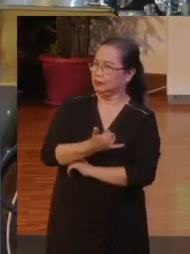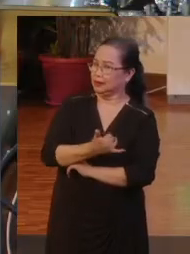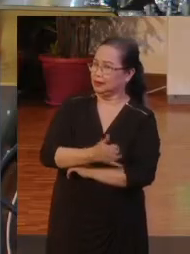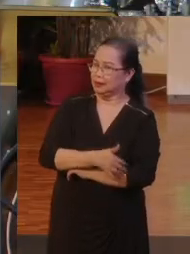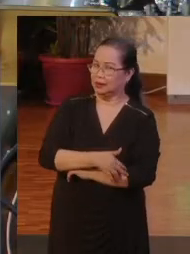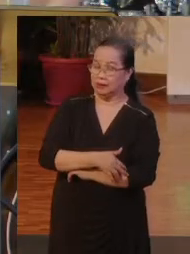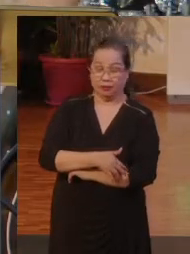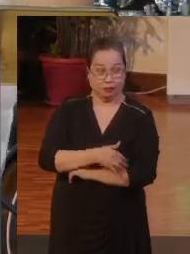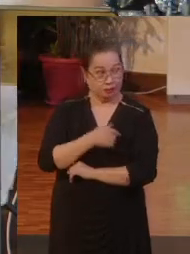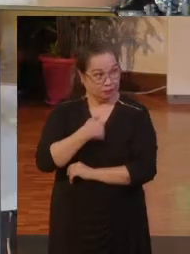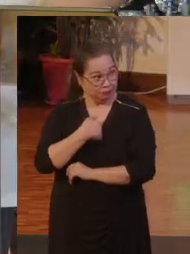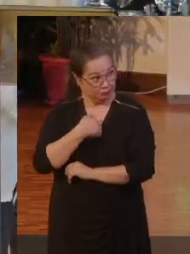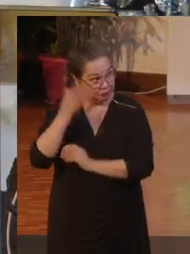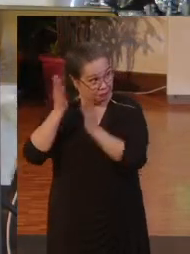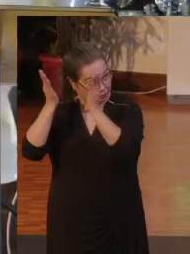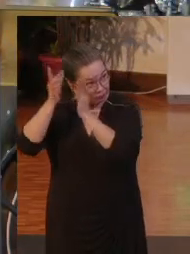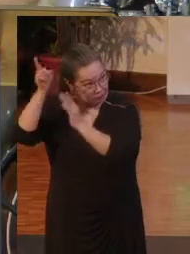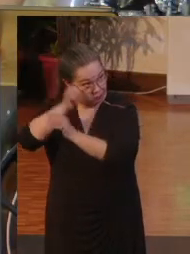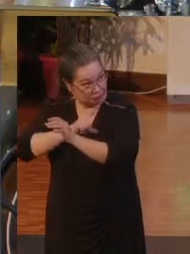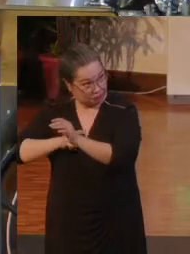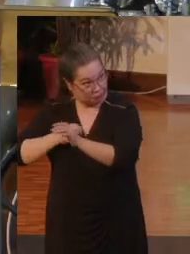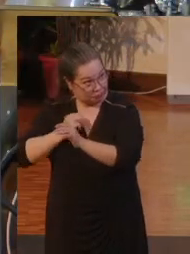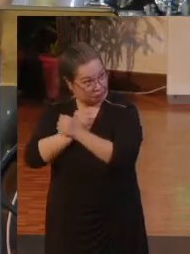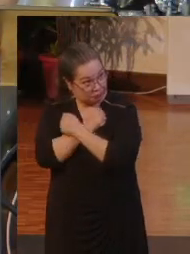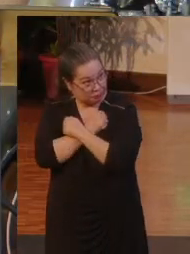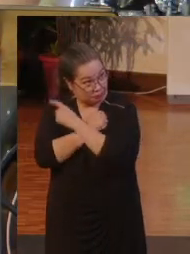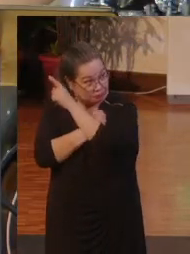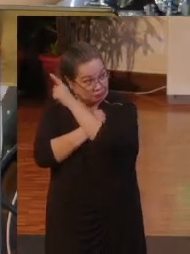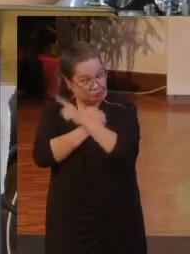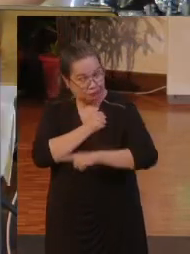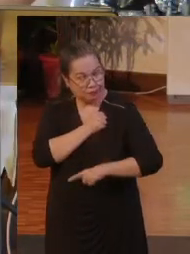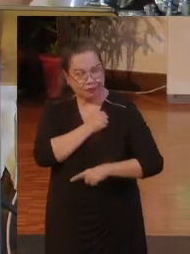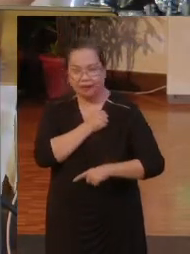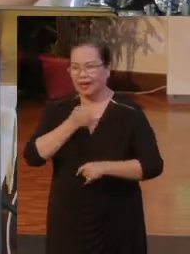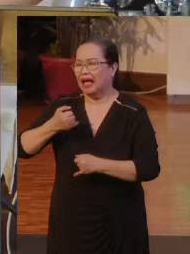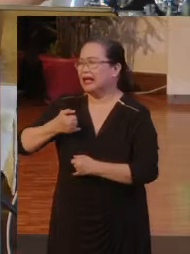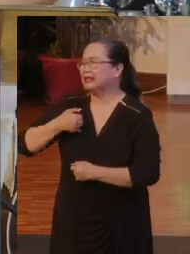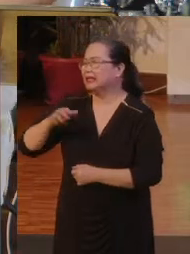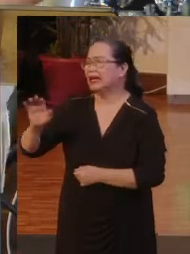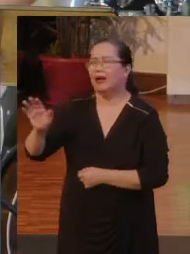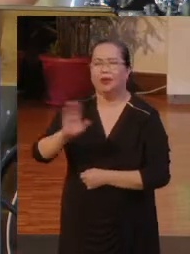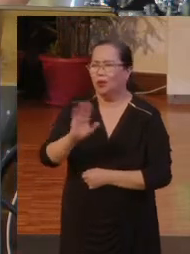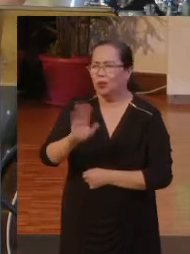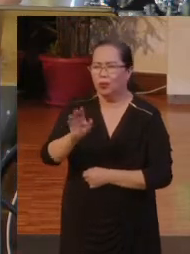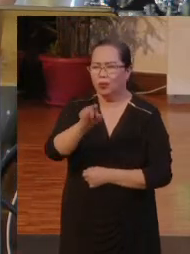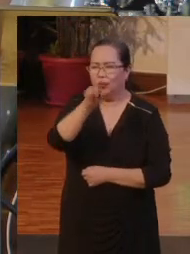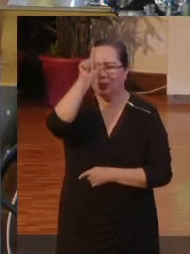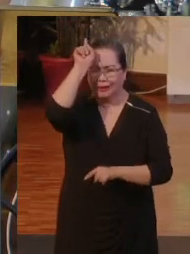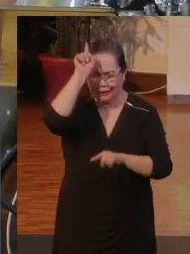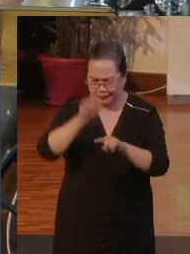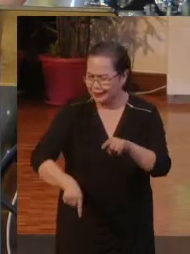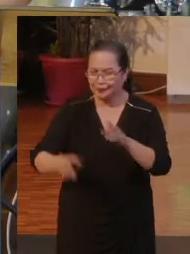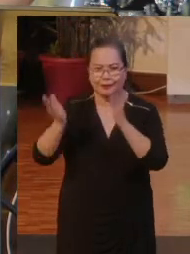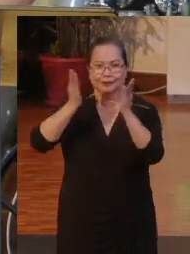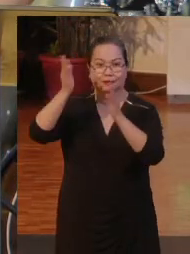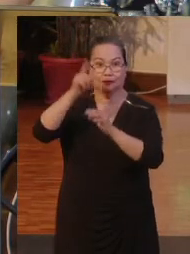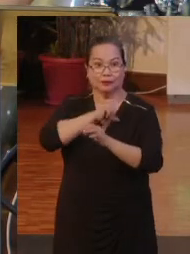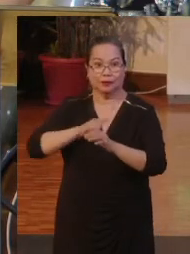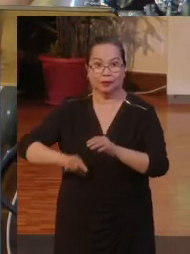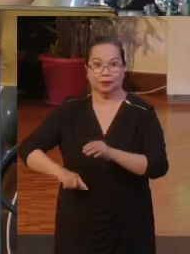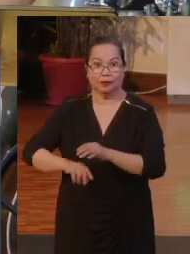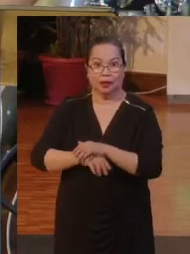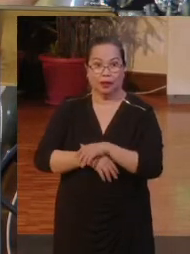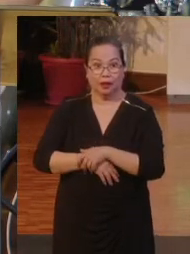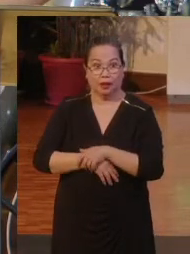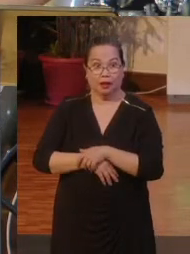Sabi na nga namin, "We will serve the Lord, we will love the Lord." Sabi ni Joshua, "You are not able to serve the Lord.